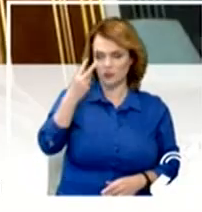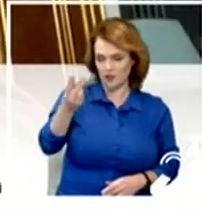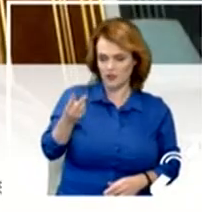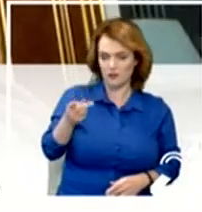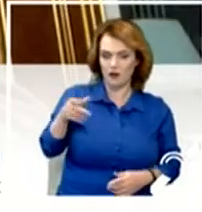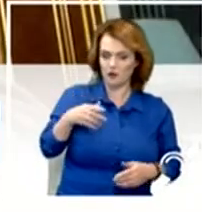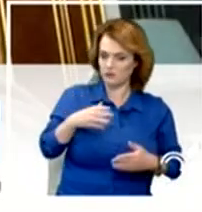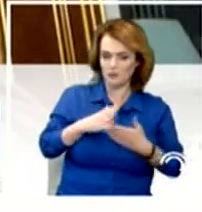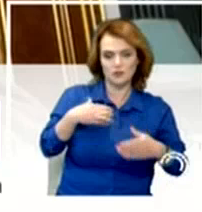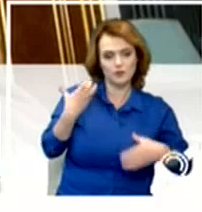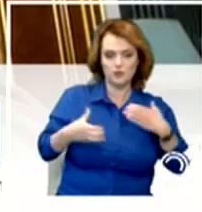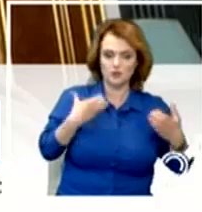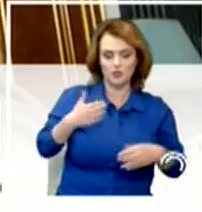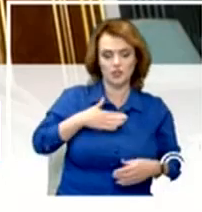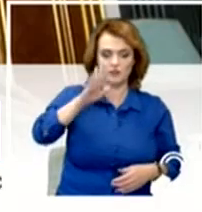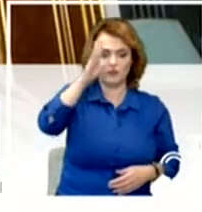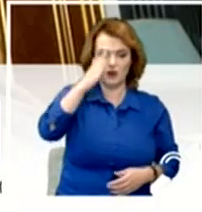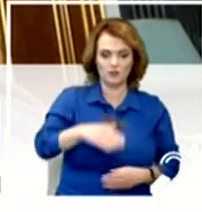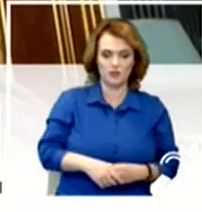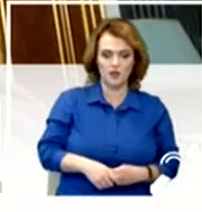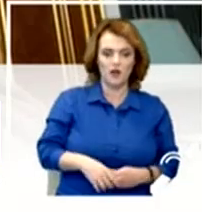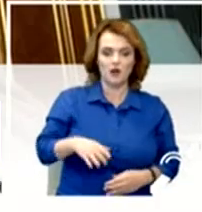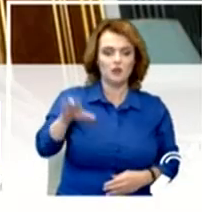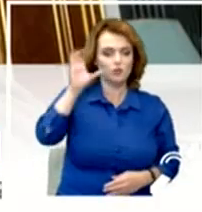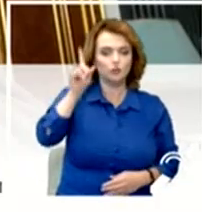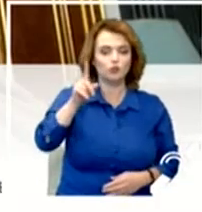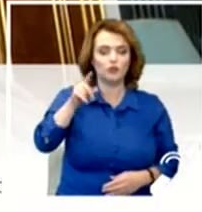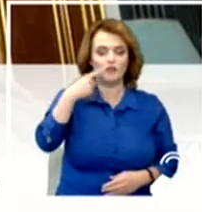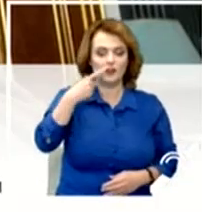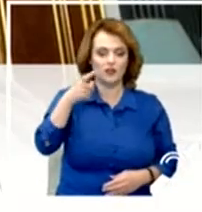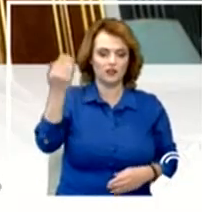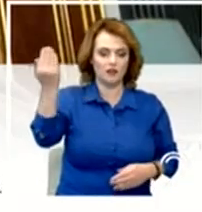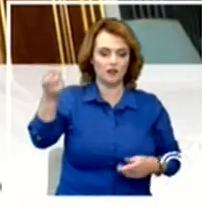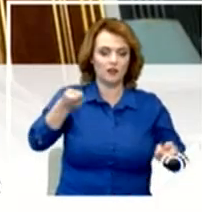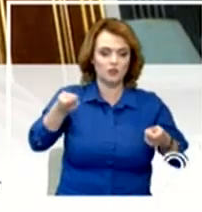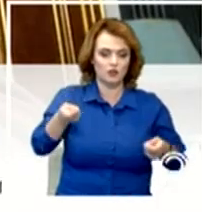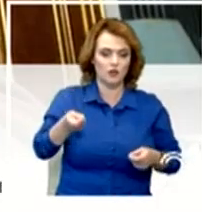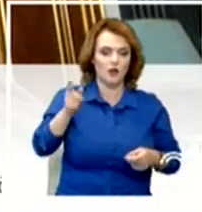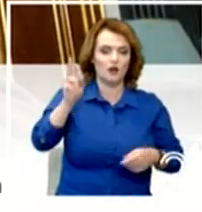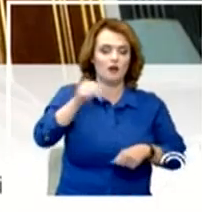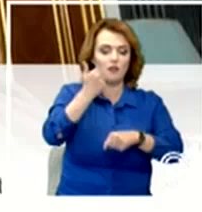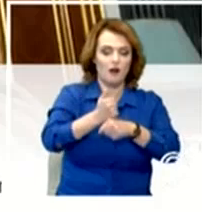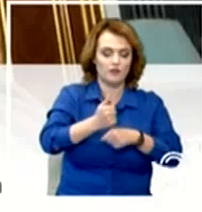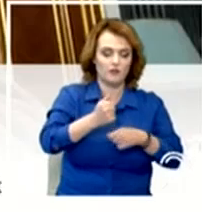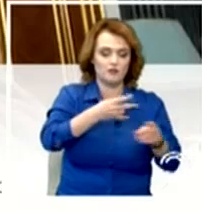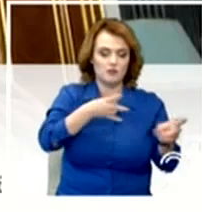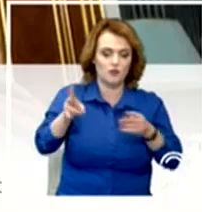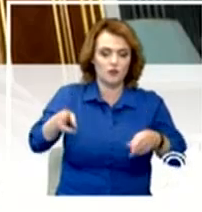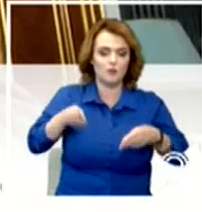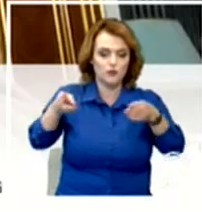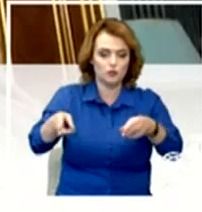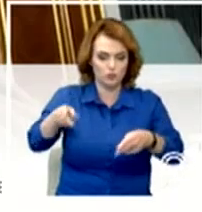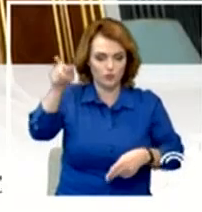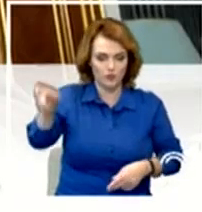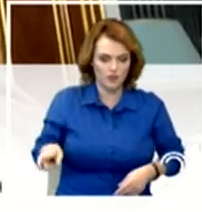як занепокоєний ворог, послухайте, що і як запитують у керівника цих терористів, коли він все ж таки виходить